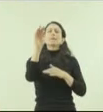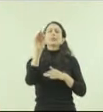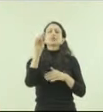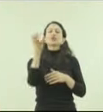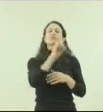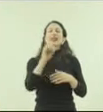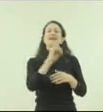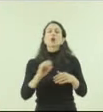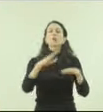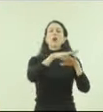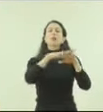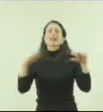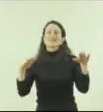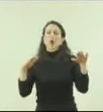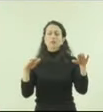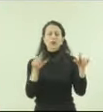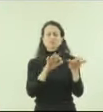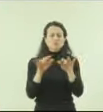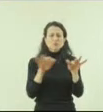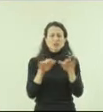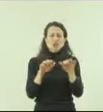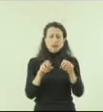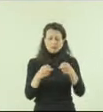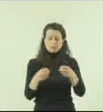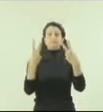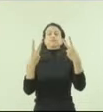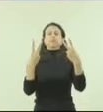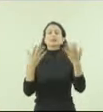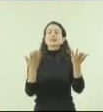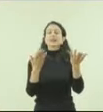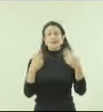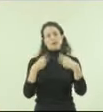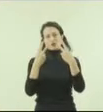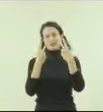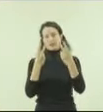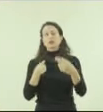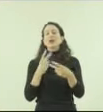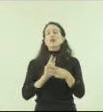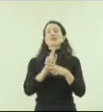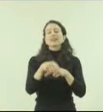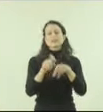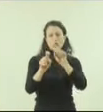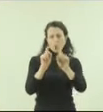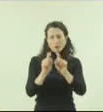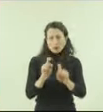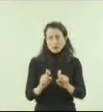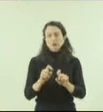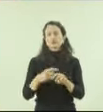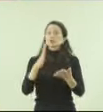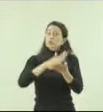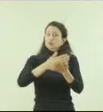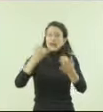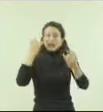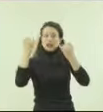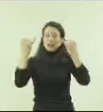съответната страница в интернет, където може да споделете своите идеи, така че споделете ги там, за да могат да стигнат и до